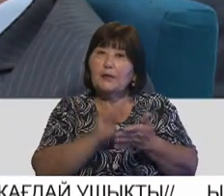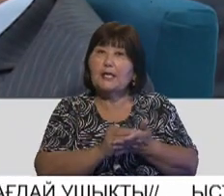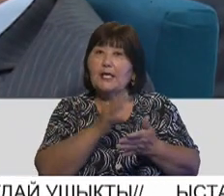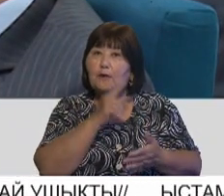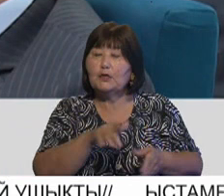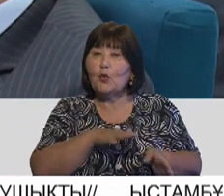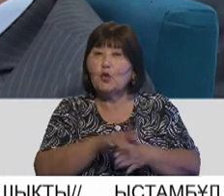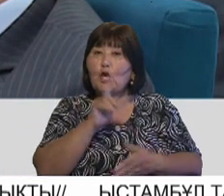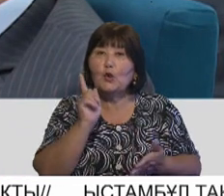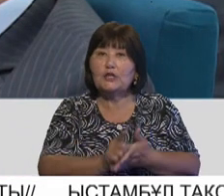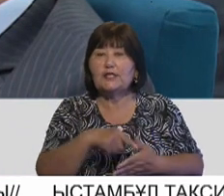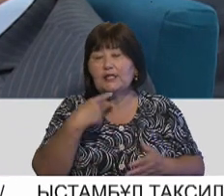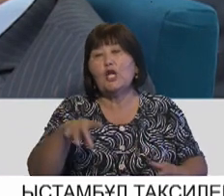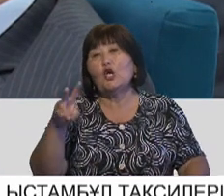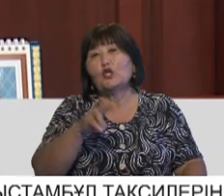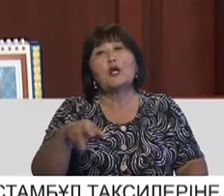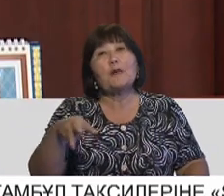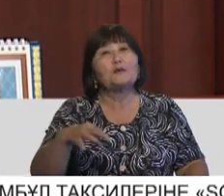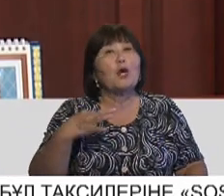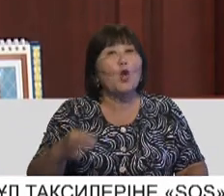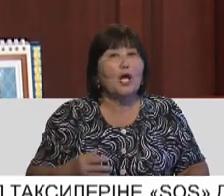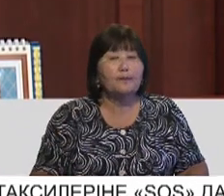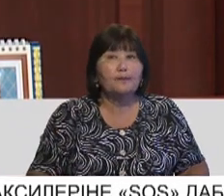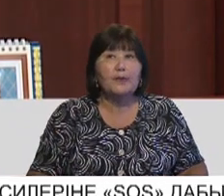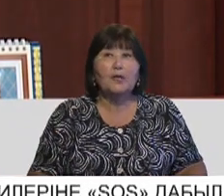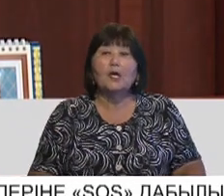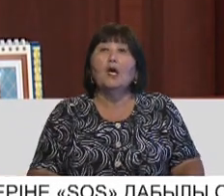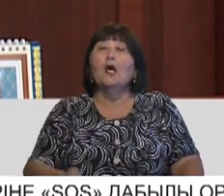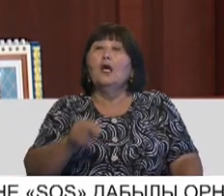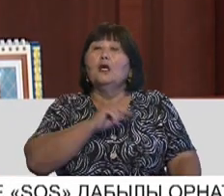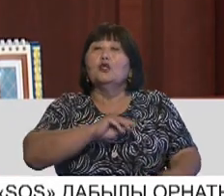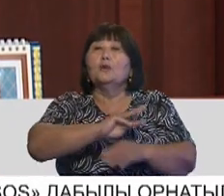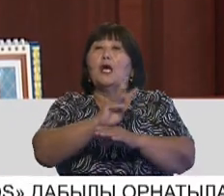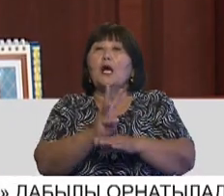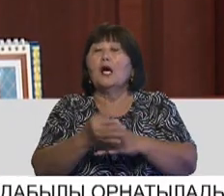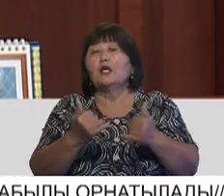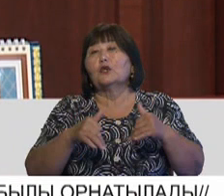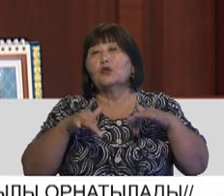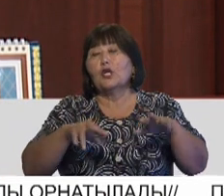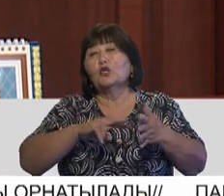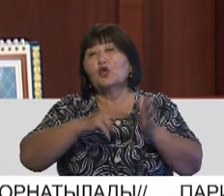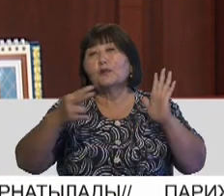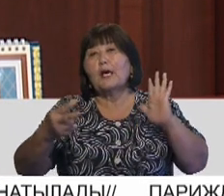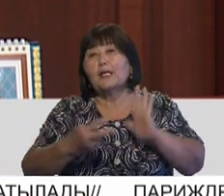мерзімде орындалуы тиіс, деді Нұрлыбек Мәшбекұлы. Өңірлік жұмыспен қамту жол картасы шеңберінде